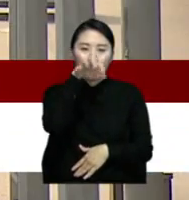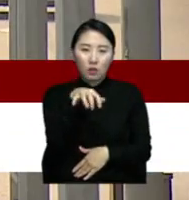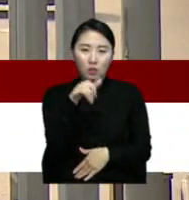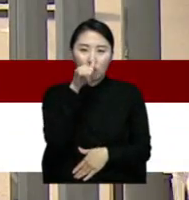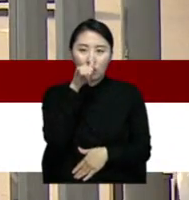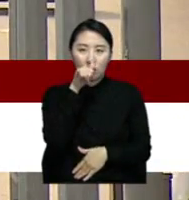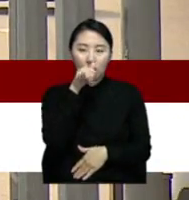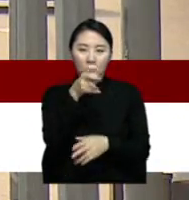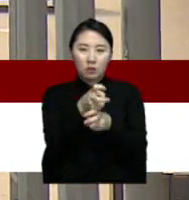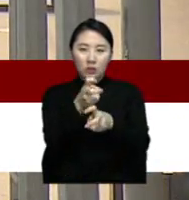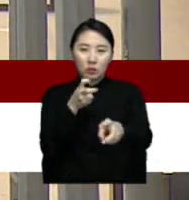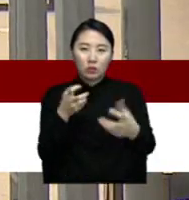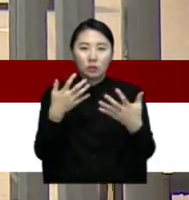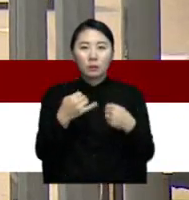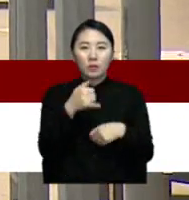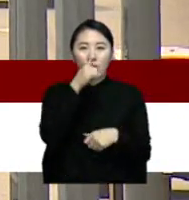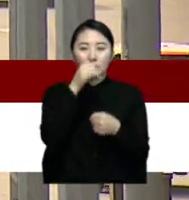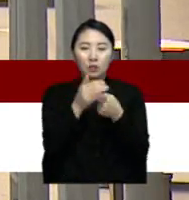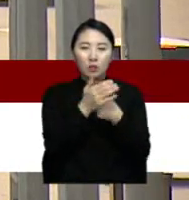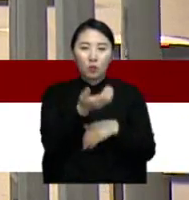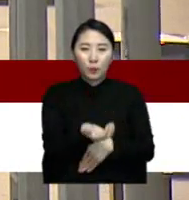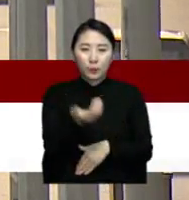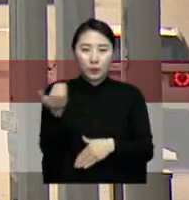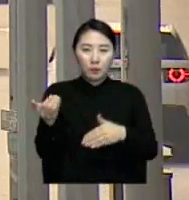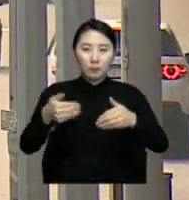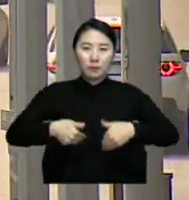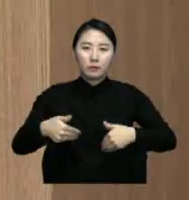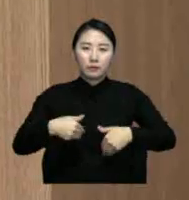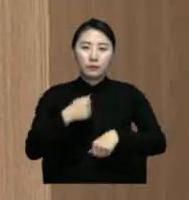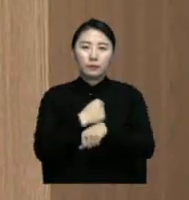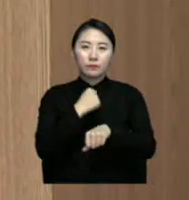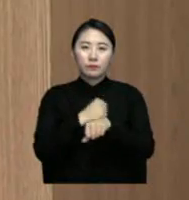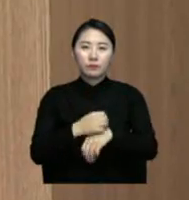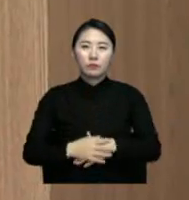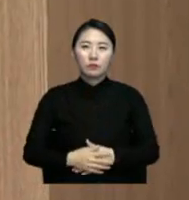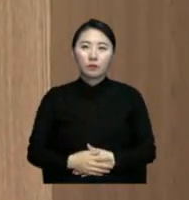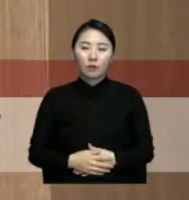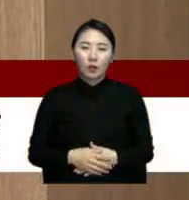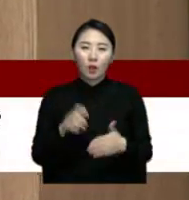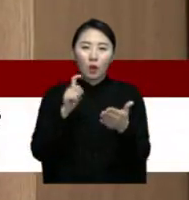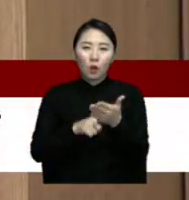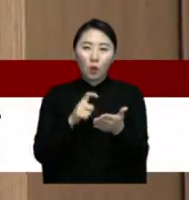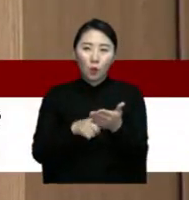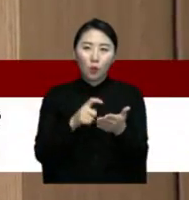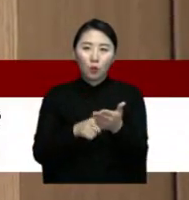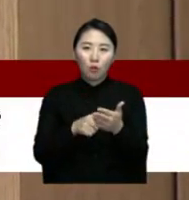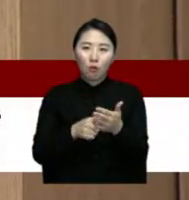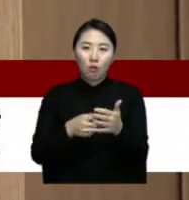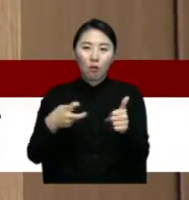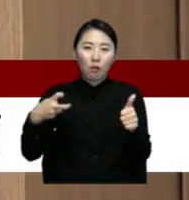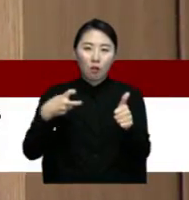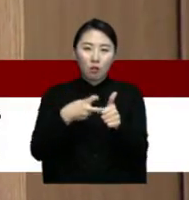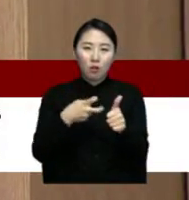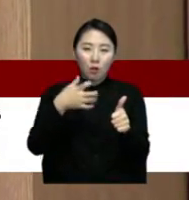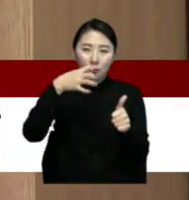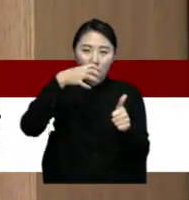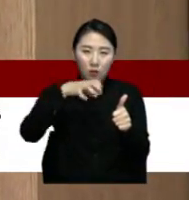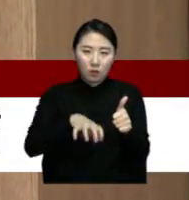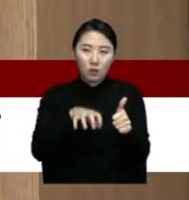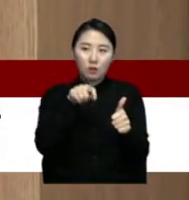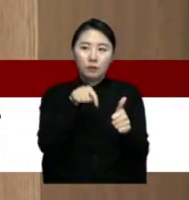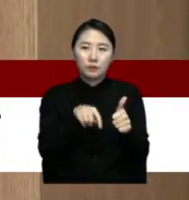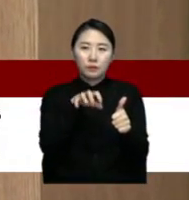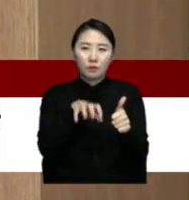변화해 정체를 유발하는 만큼 이전해야 한다는 주장입니다. 고속도로에서 터미널까지 접근할 시간이 상대적으로 좀 많이 걸리는